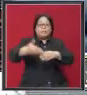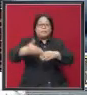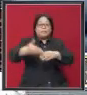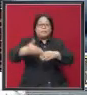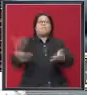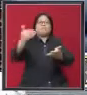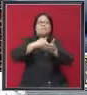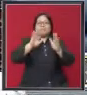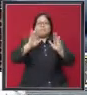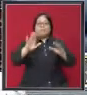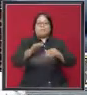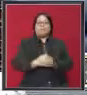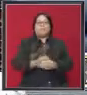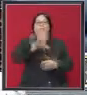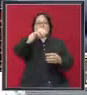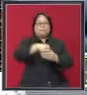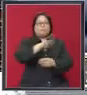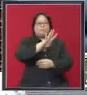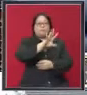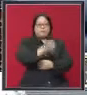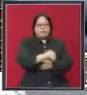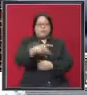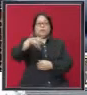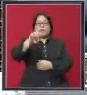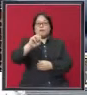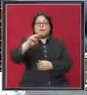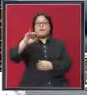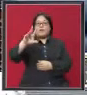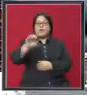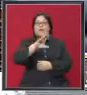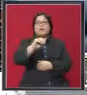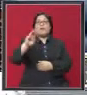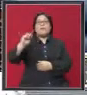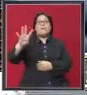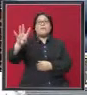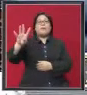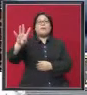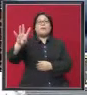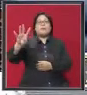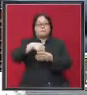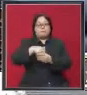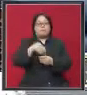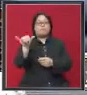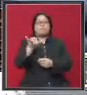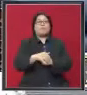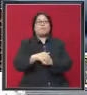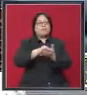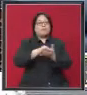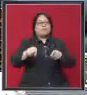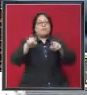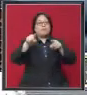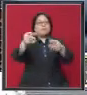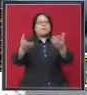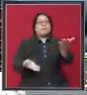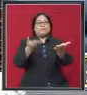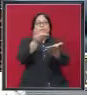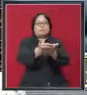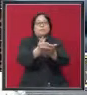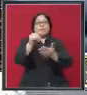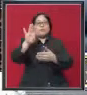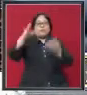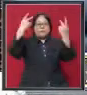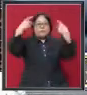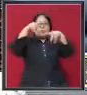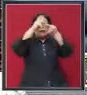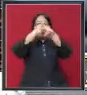baik lagi sekali buat golongan B40, PKS Mikro dan M40 yang terkesan seperti yang sebut tadi. Ini selaras dengan saranan yang